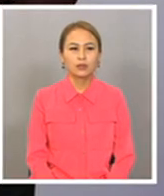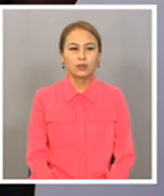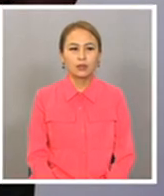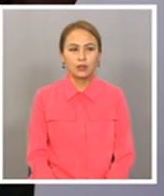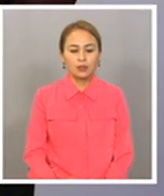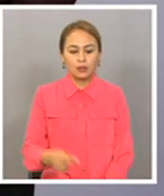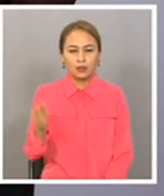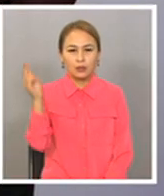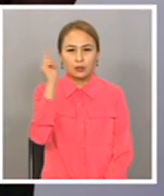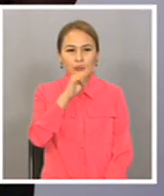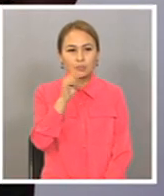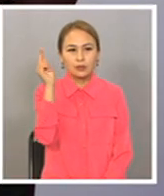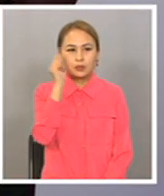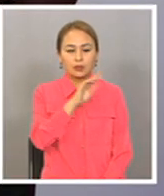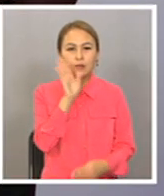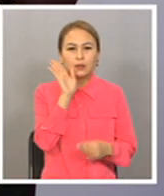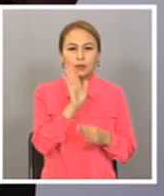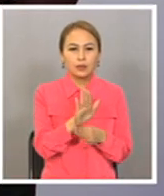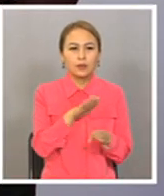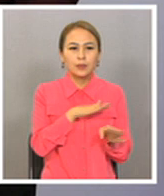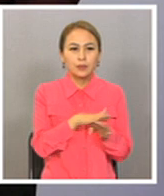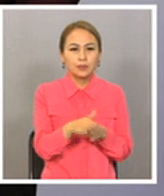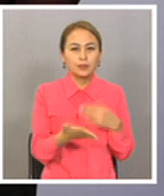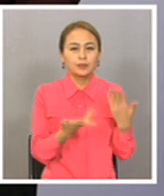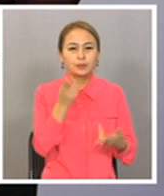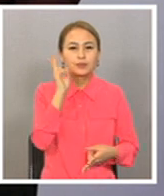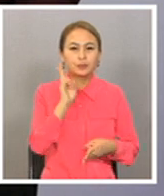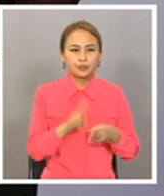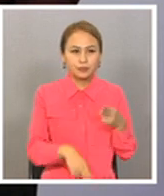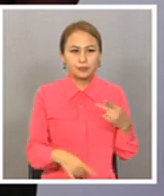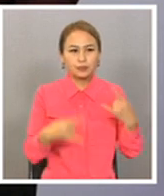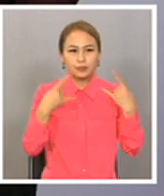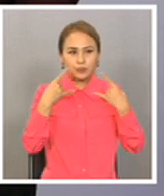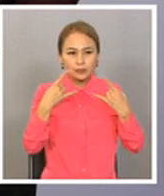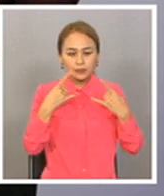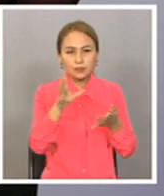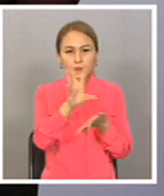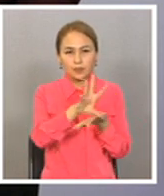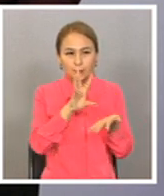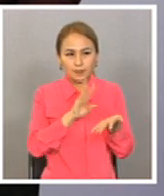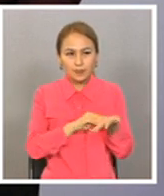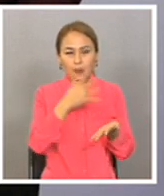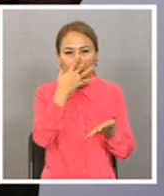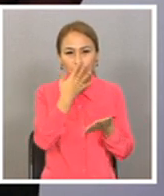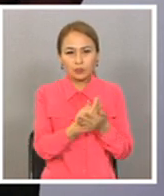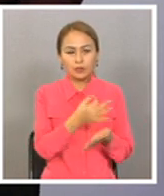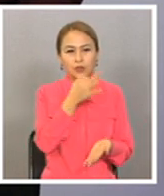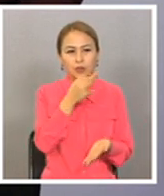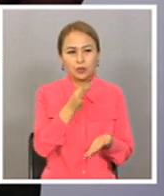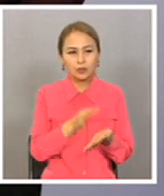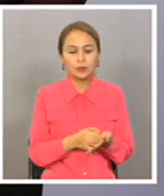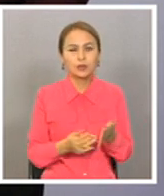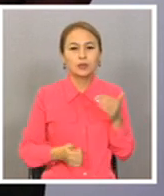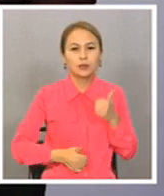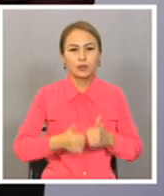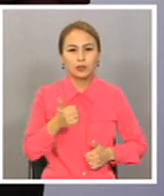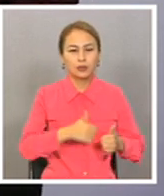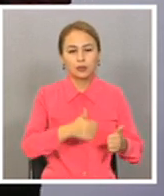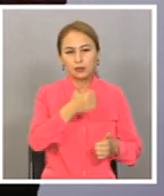Оқушылар, тапсырманы орындап болсақ, экрандағы нұсқамен өз жауаптарыңызды